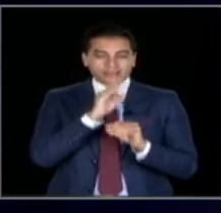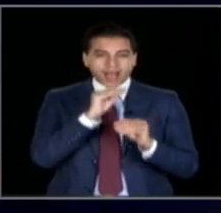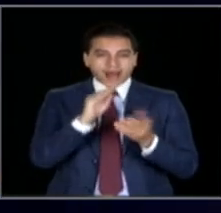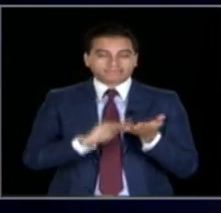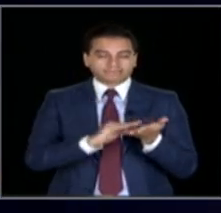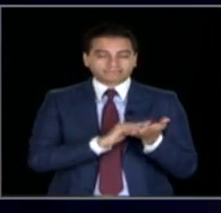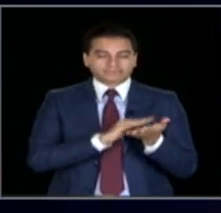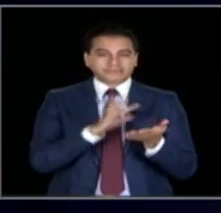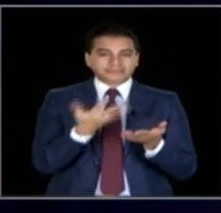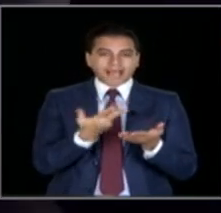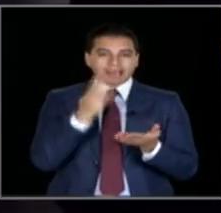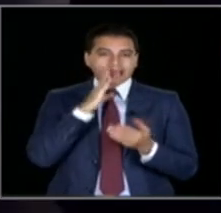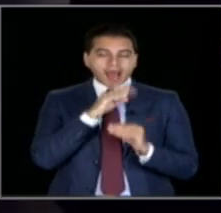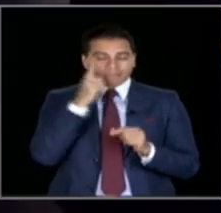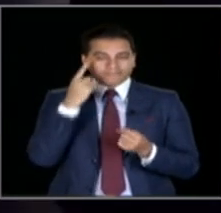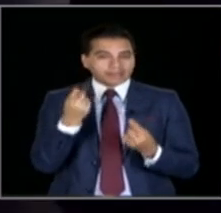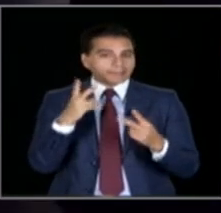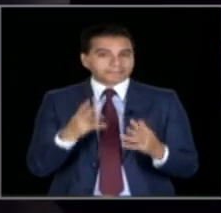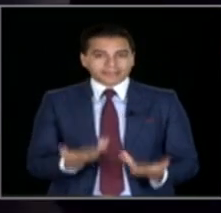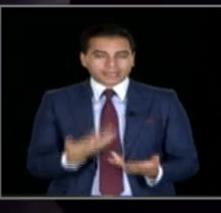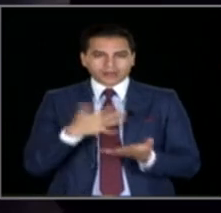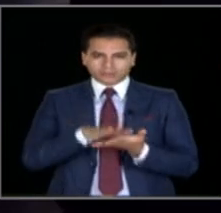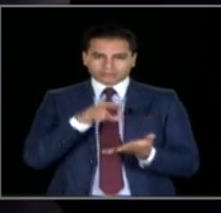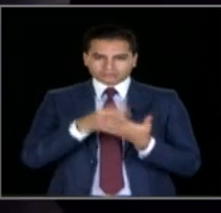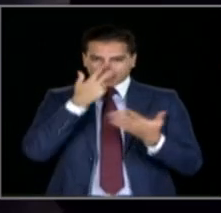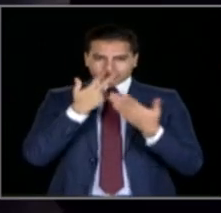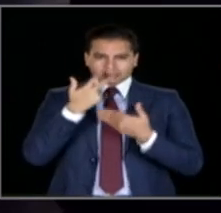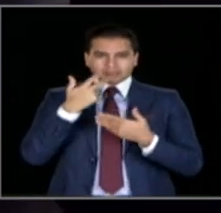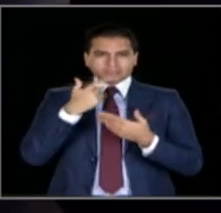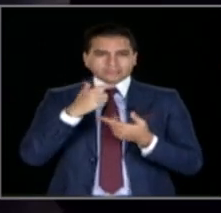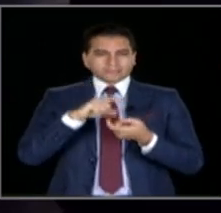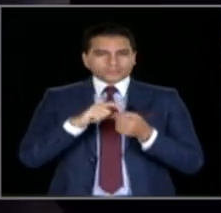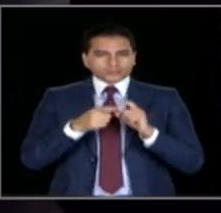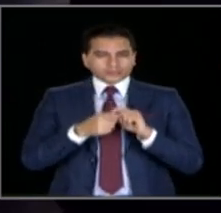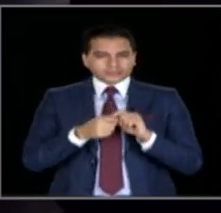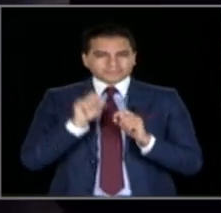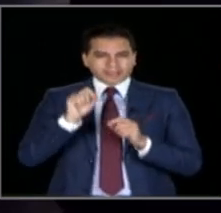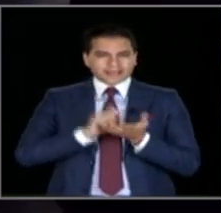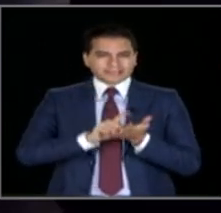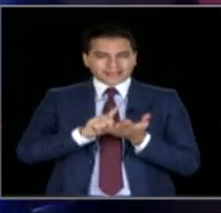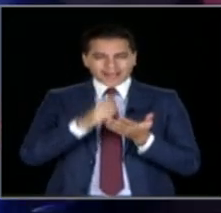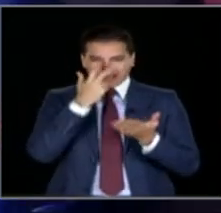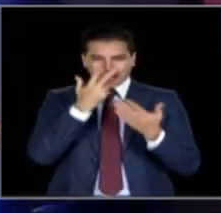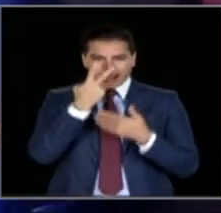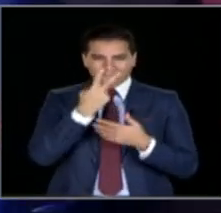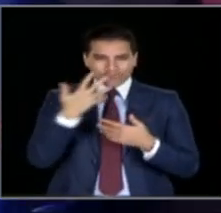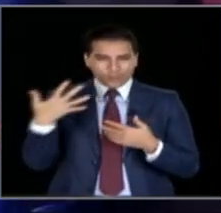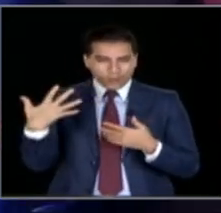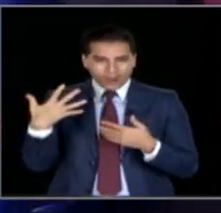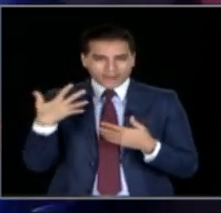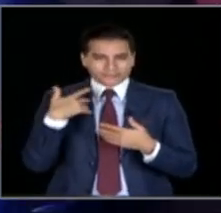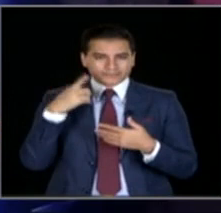جات لك منين وبتعملي ايه؟ الفكره جات لي ان انا كنت في جمعيه رساله اول ما اتخرجت من الجامعه سنه 2005، كانت في جمعيه رساله